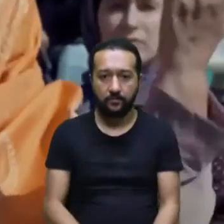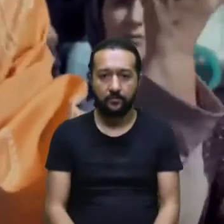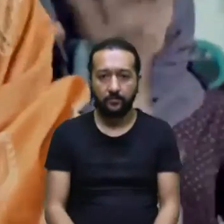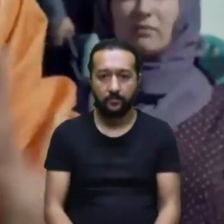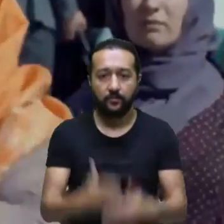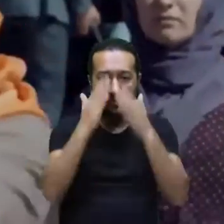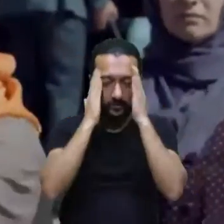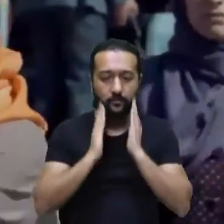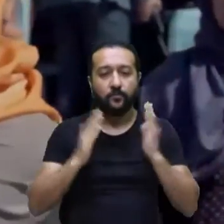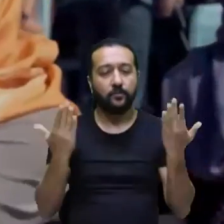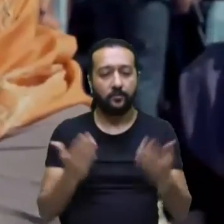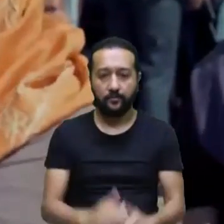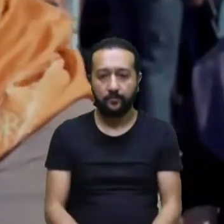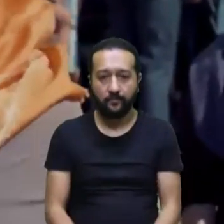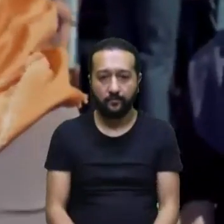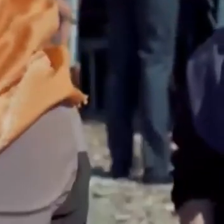şükür.